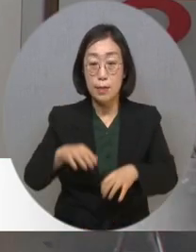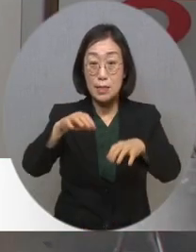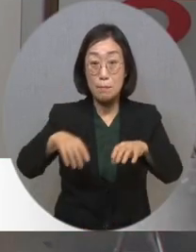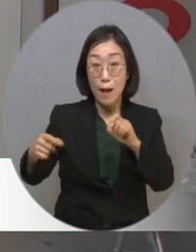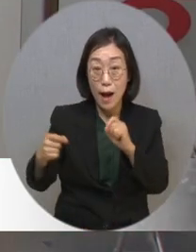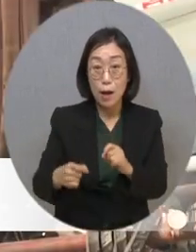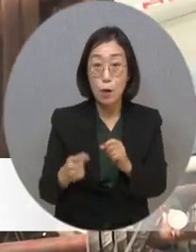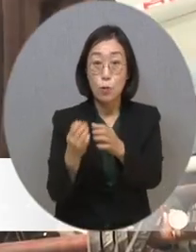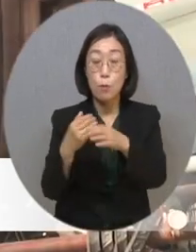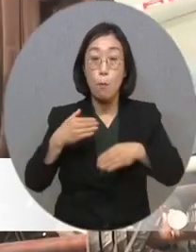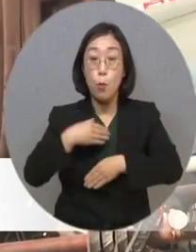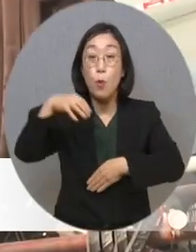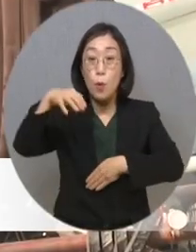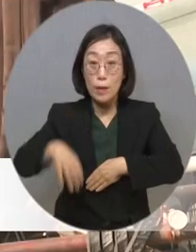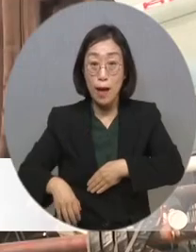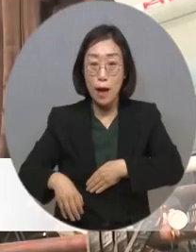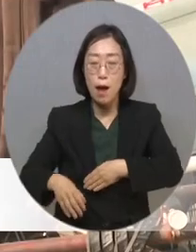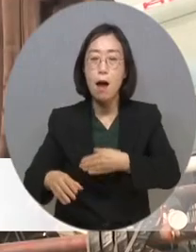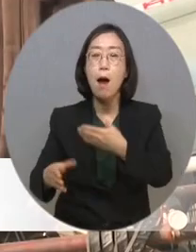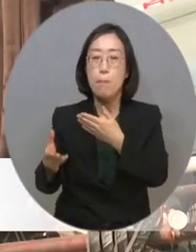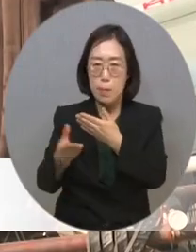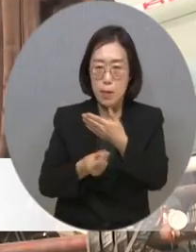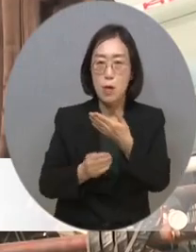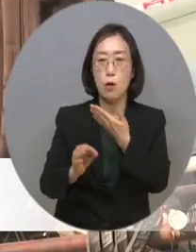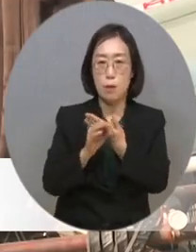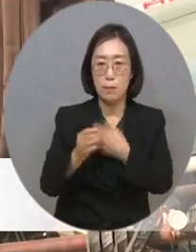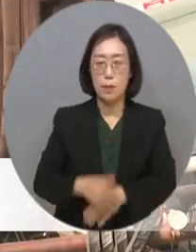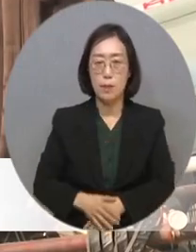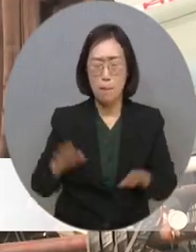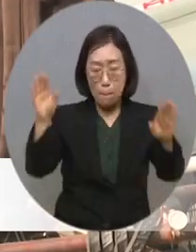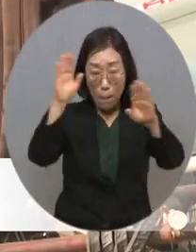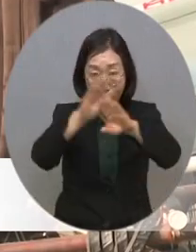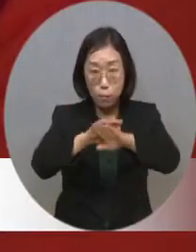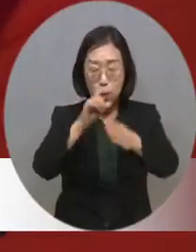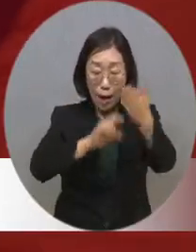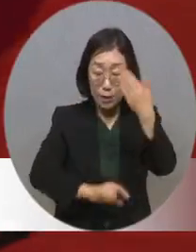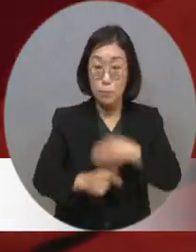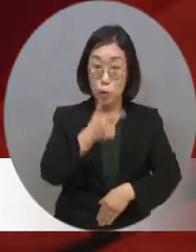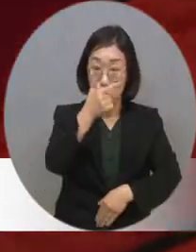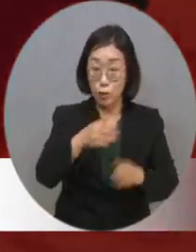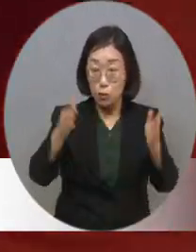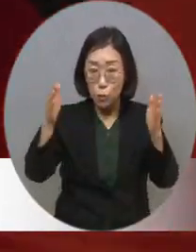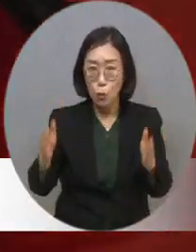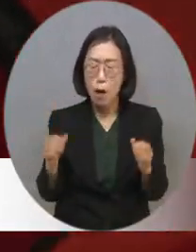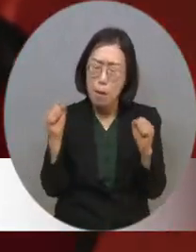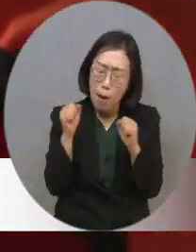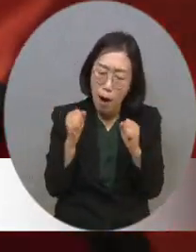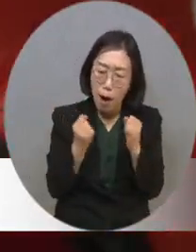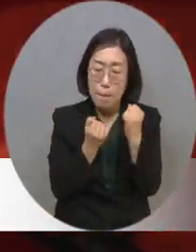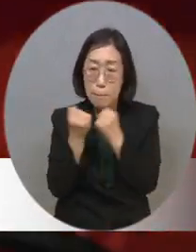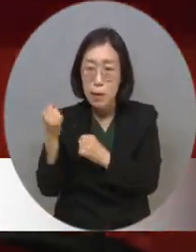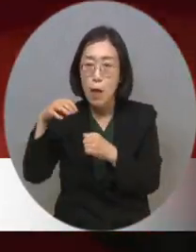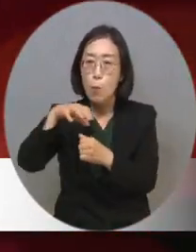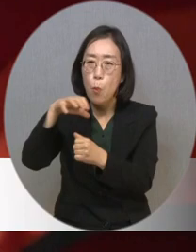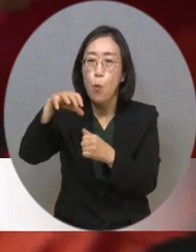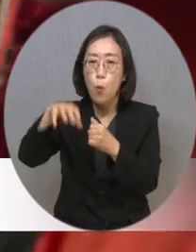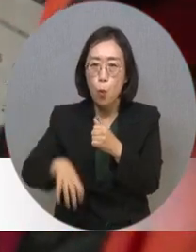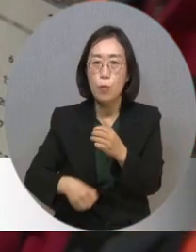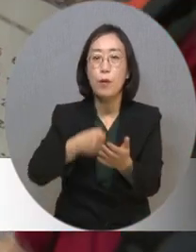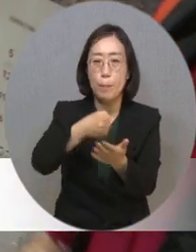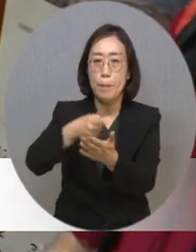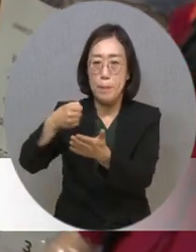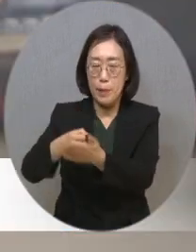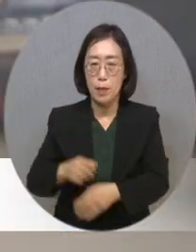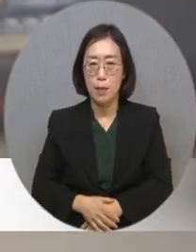목욕탕을 섭외해 매일 오후 9시부터 다음날 오전 6시까지 밤추위 대피소를 운영합니다.